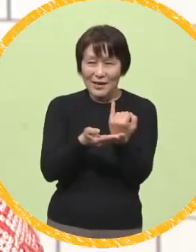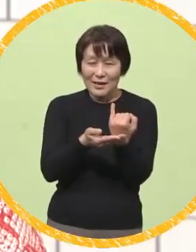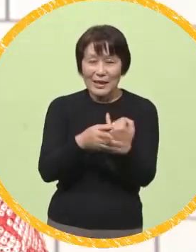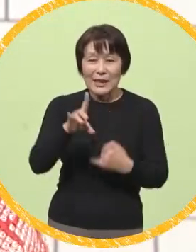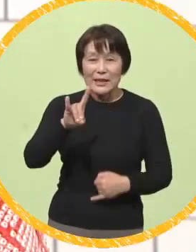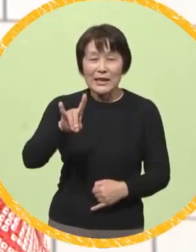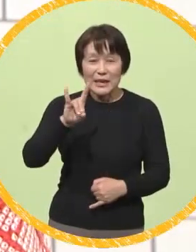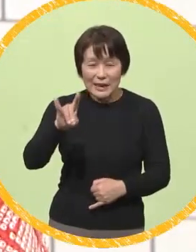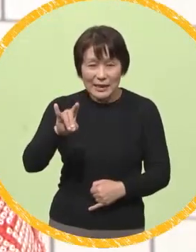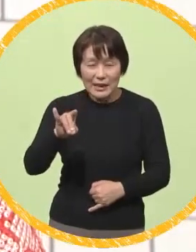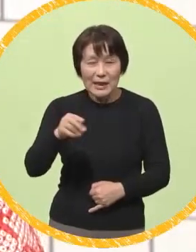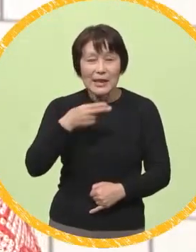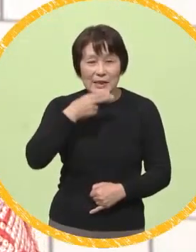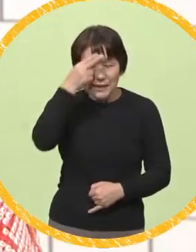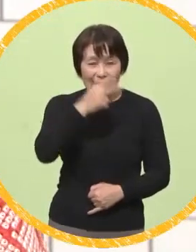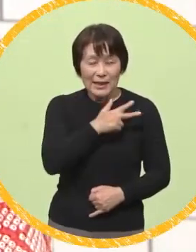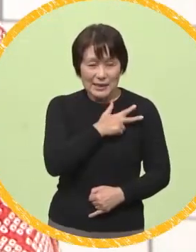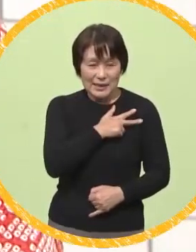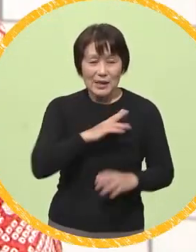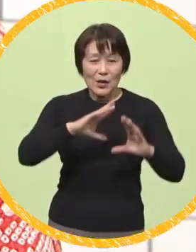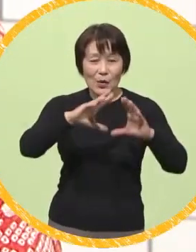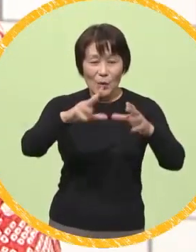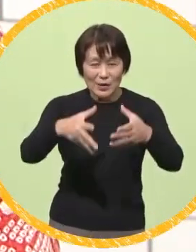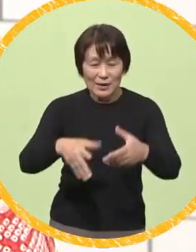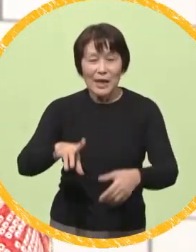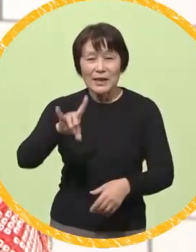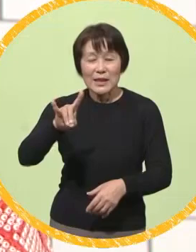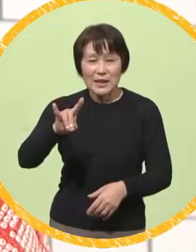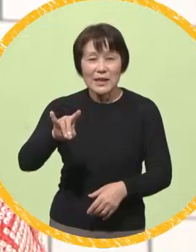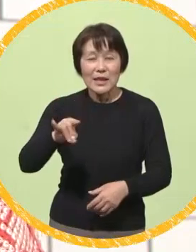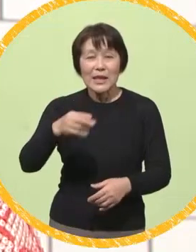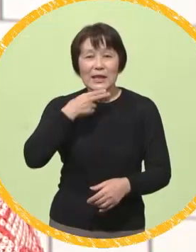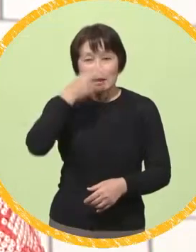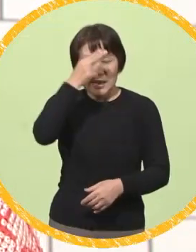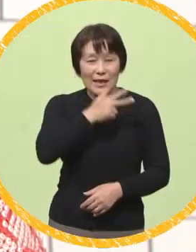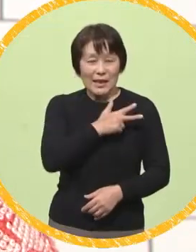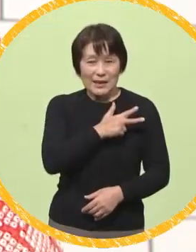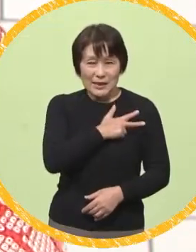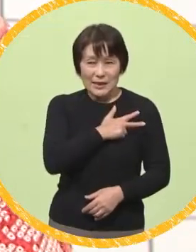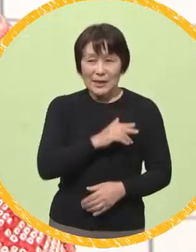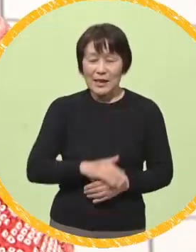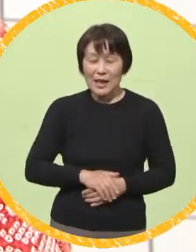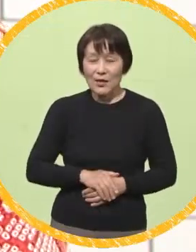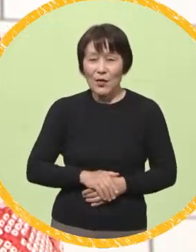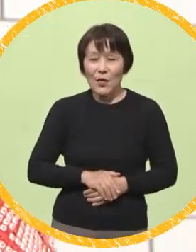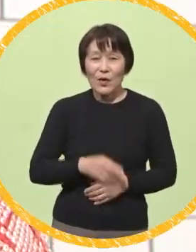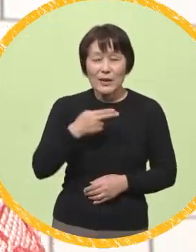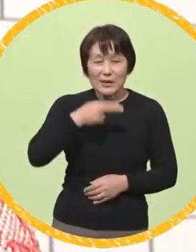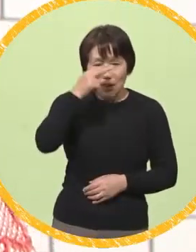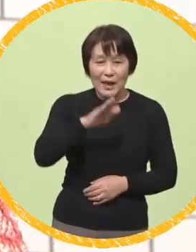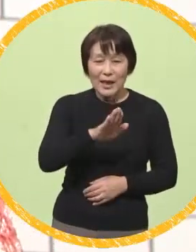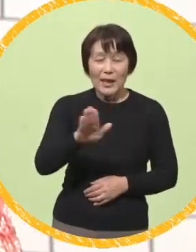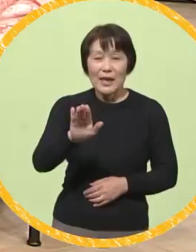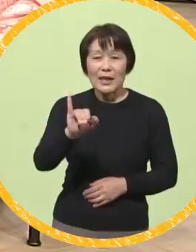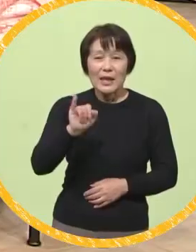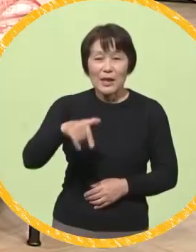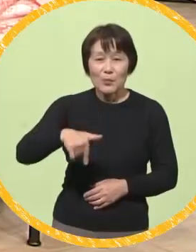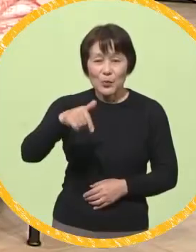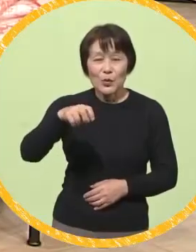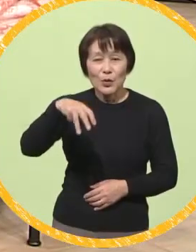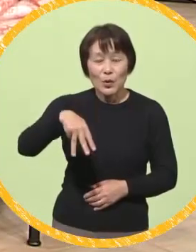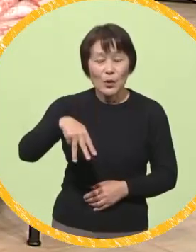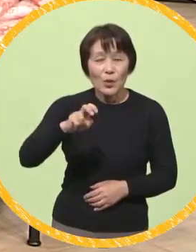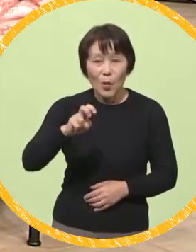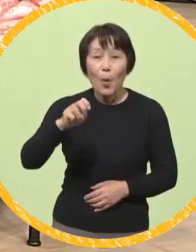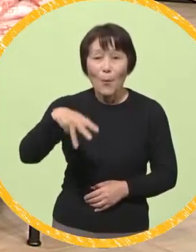き酒師の資格と、あと国際聞き酒師という資格と、あと酒ディプロマという日本酒の資格もあるんですけれども、